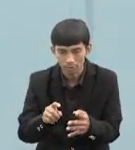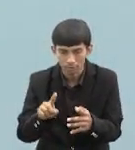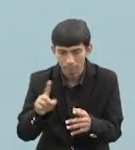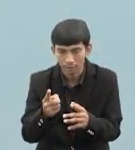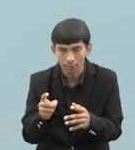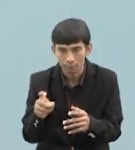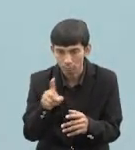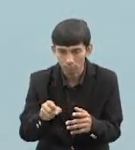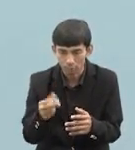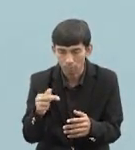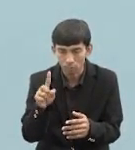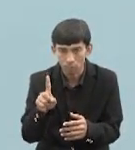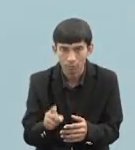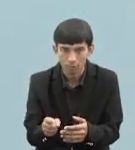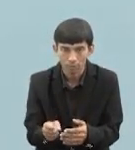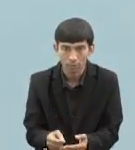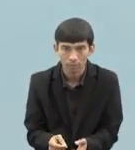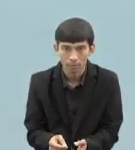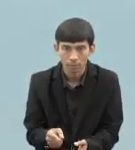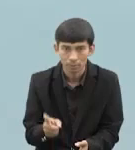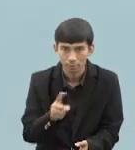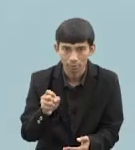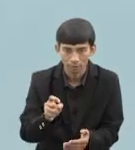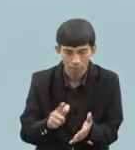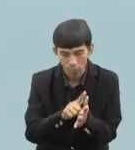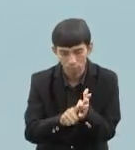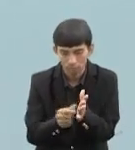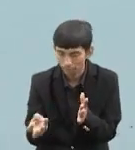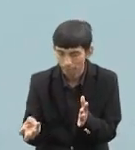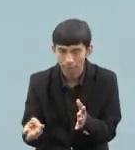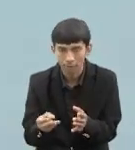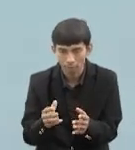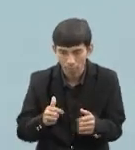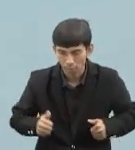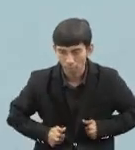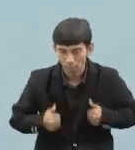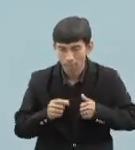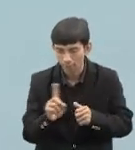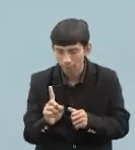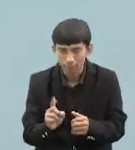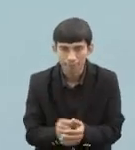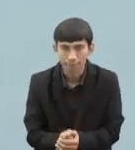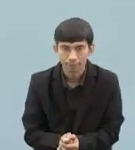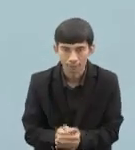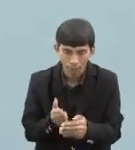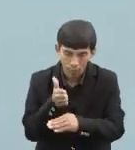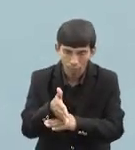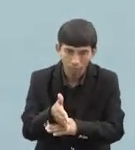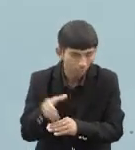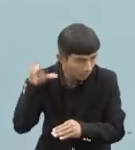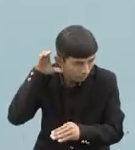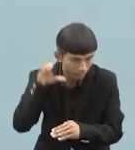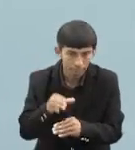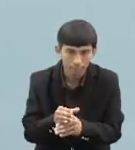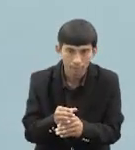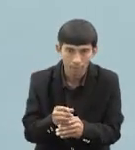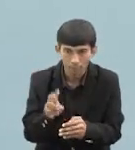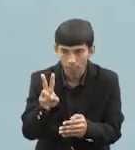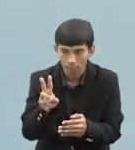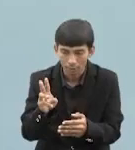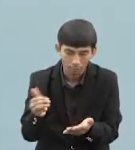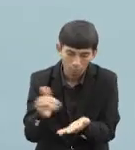vĩnh. Ta chôn chiết phía tách rô nợ ảnh à. Chân chân lông tam ca sắp đạp. Bi đoàn chùm mùi nạ